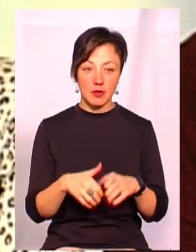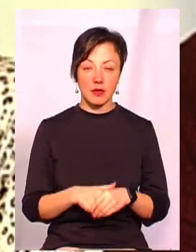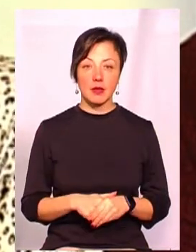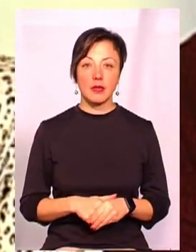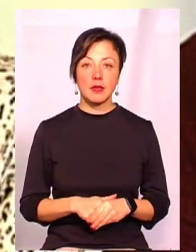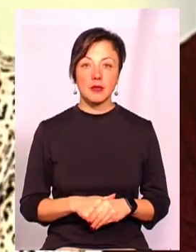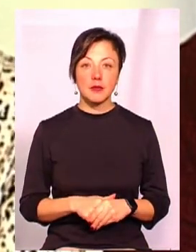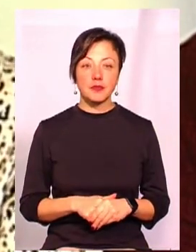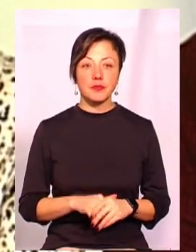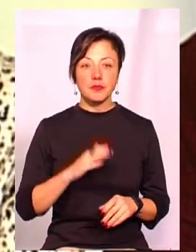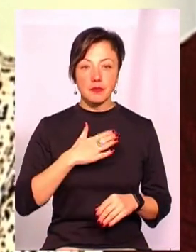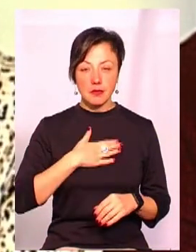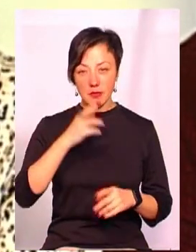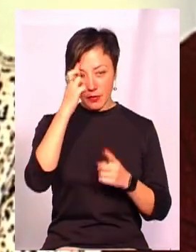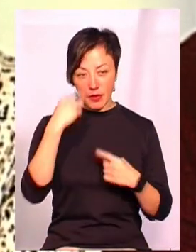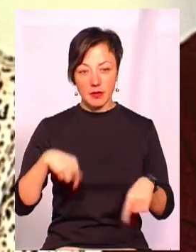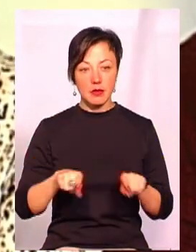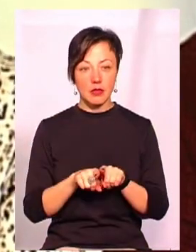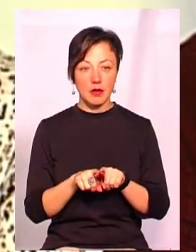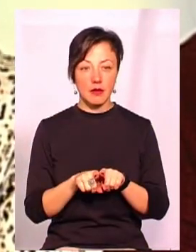що наша держава